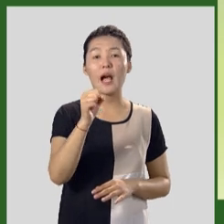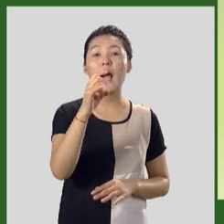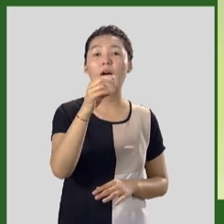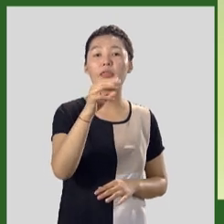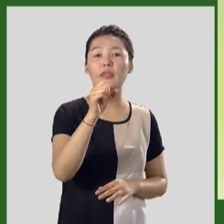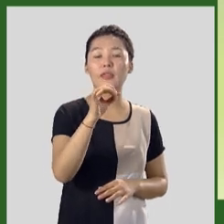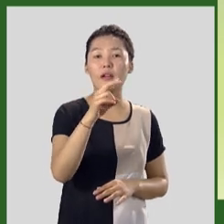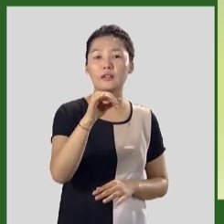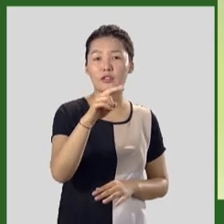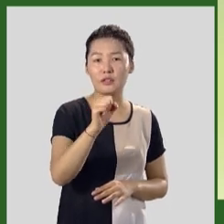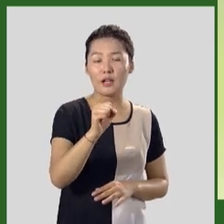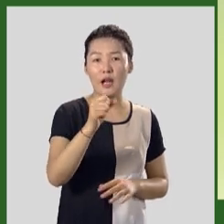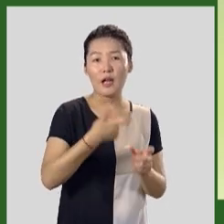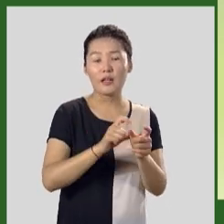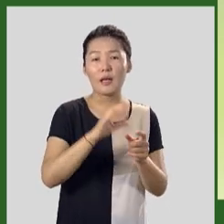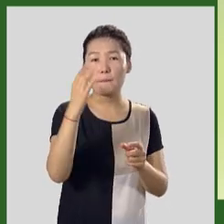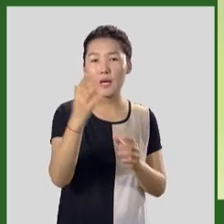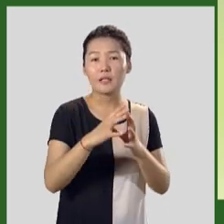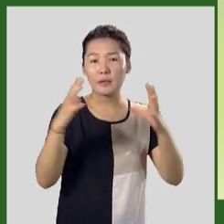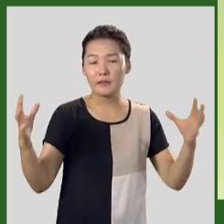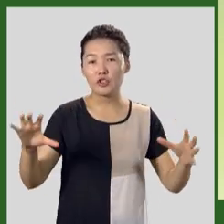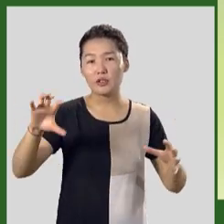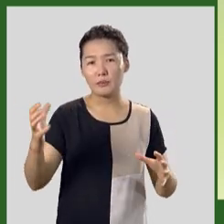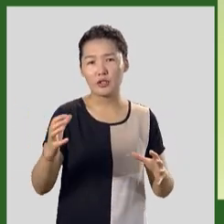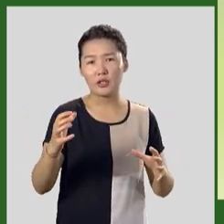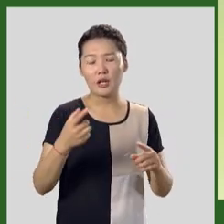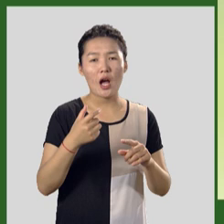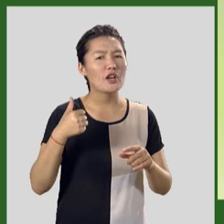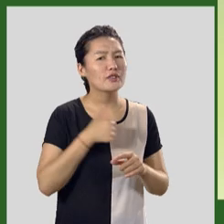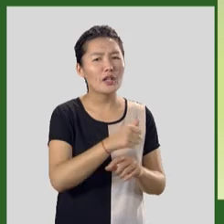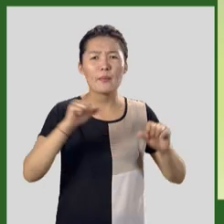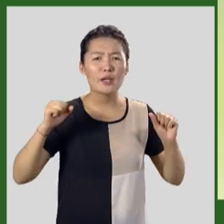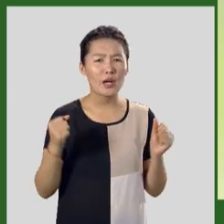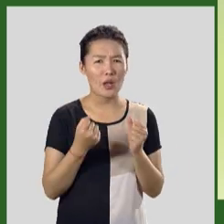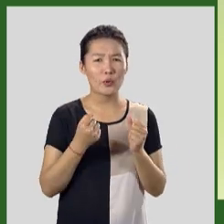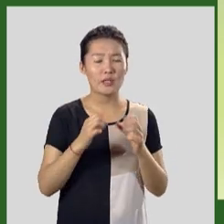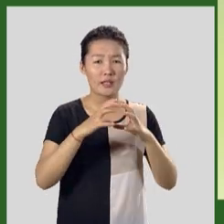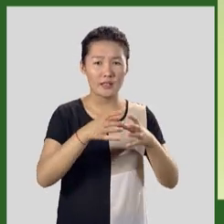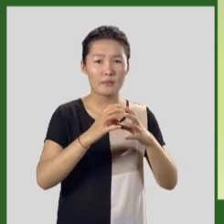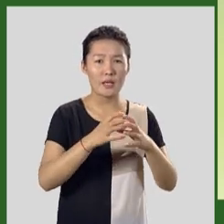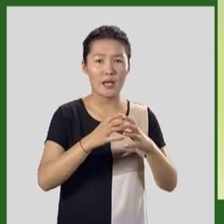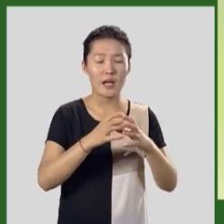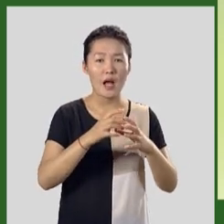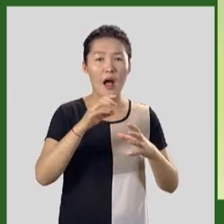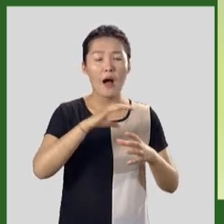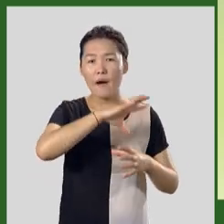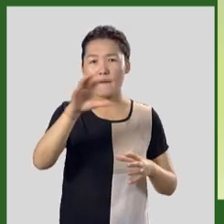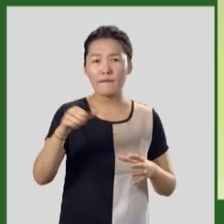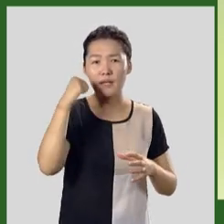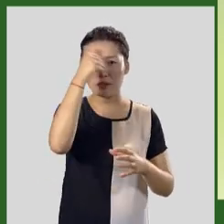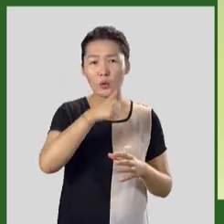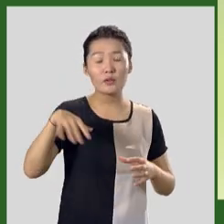это пятый по величине материк, самый холодный материк на Земле. Круглый год почти вся его